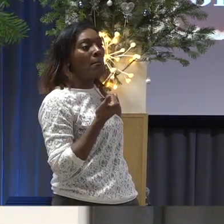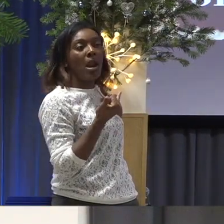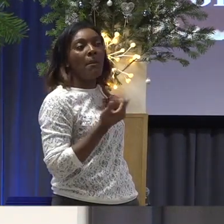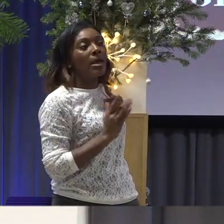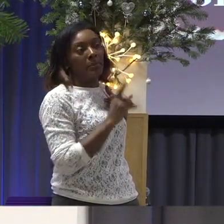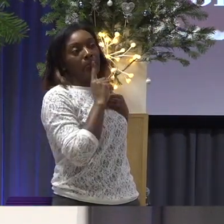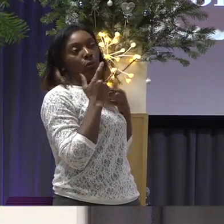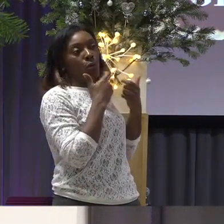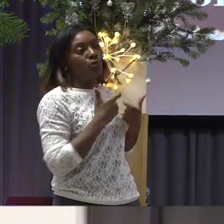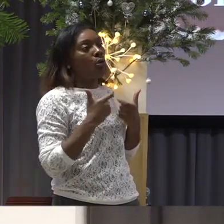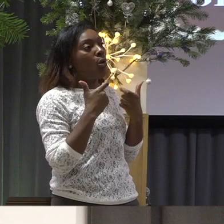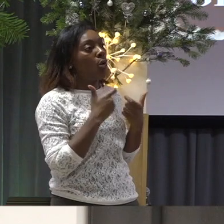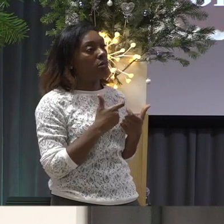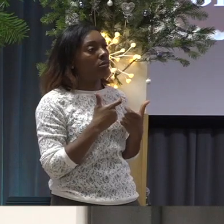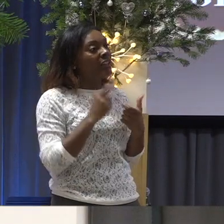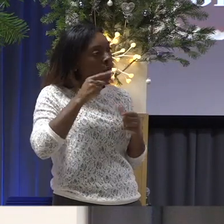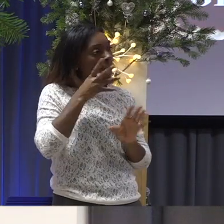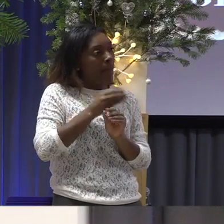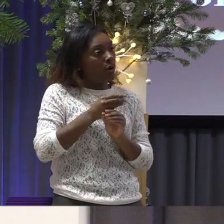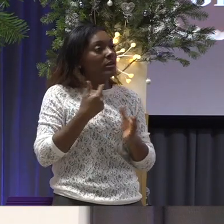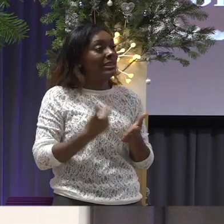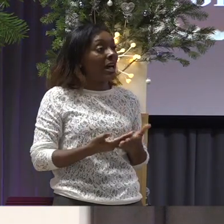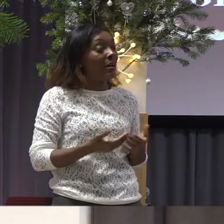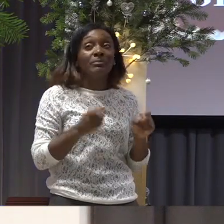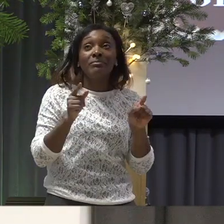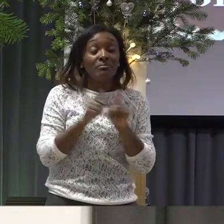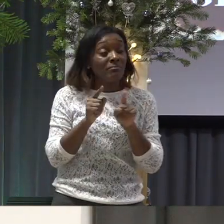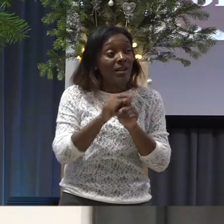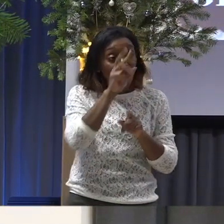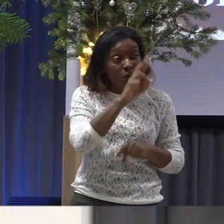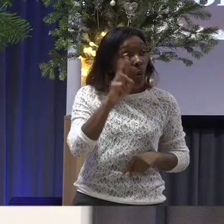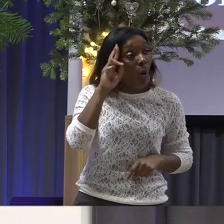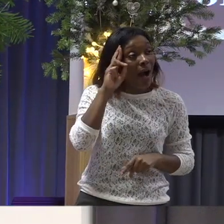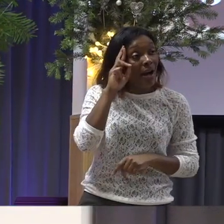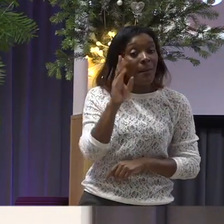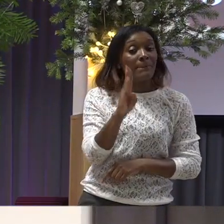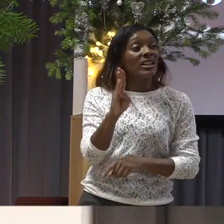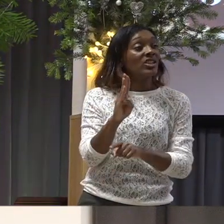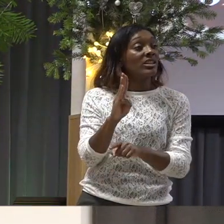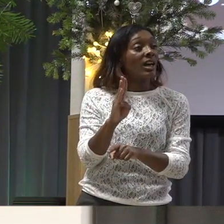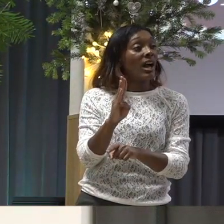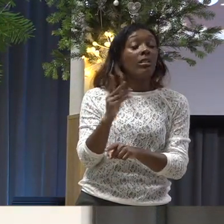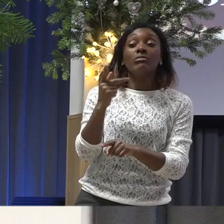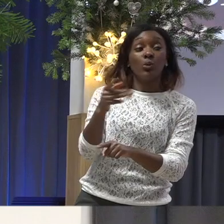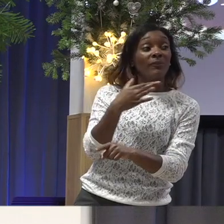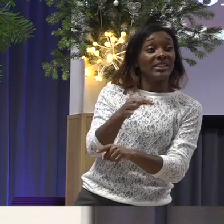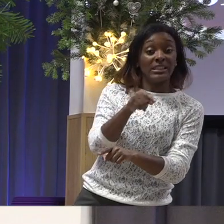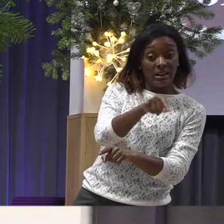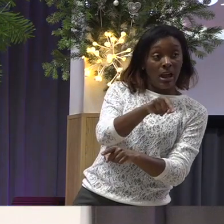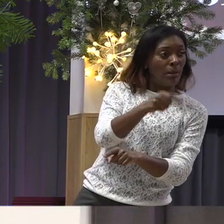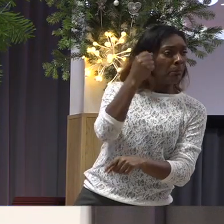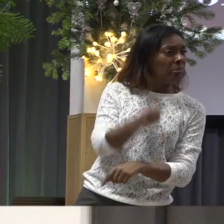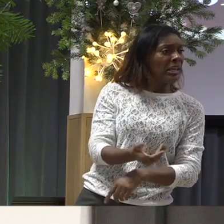le rayonnement. En retour, qu'est-ce qu'il fait à Dieu? Il va même mépriser les objets sacrés de la maison de